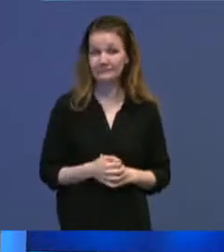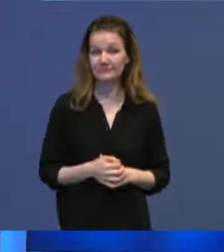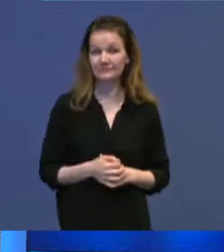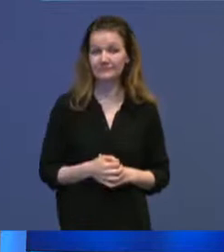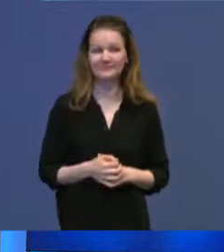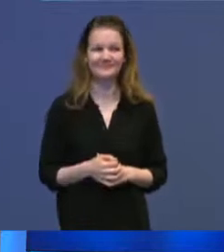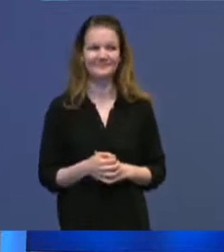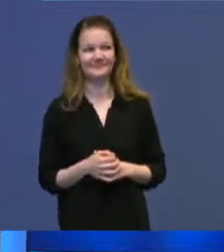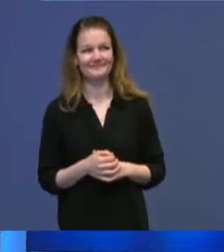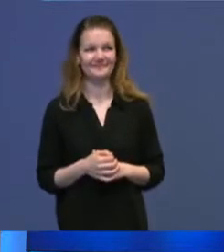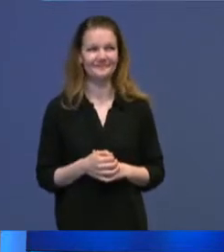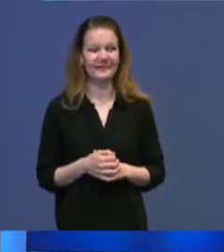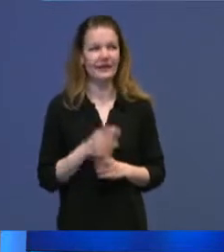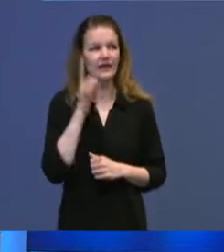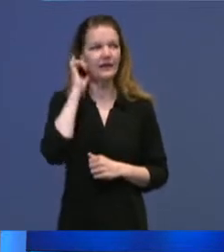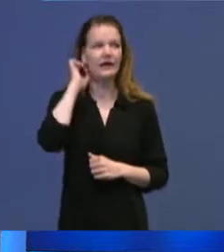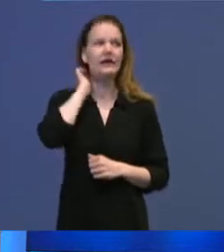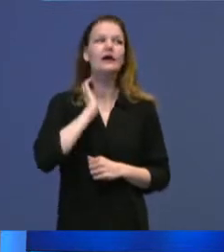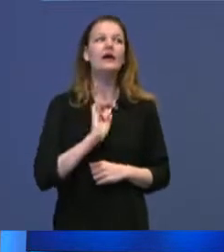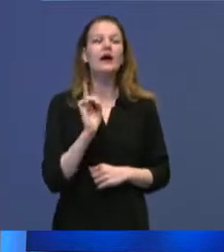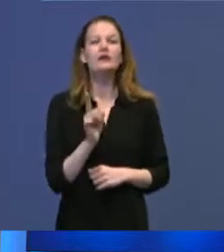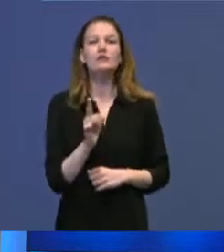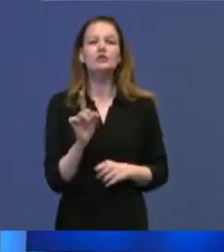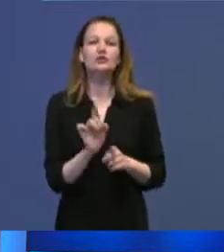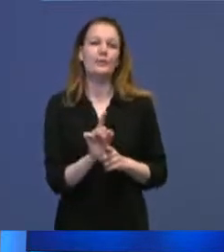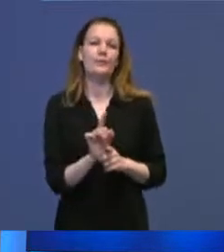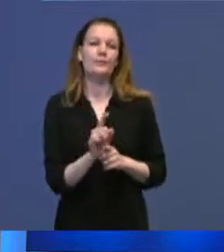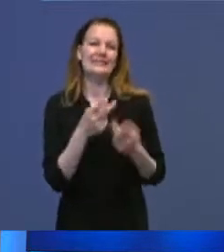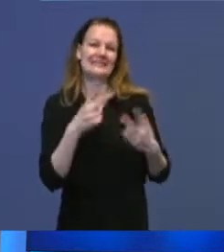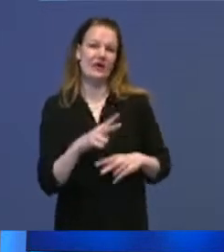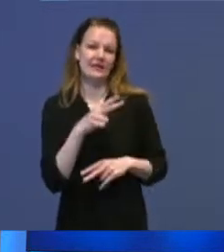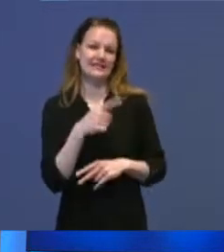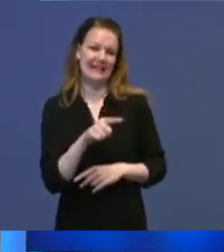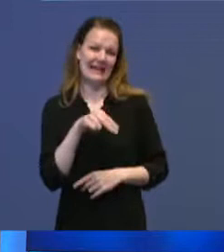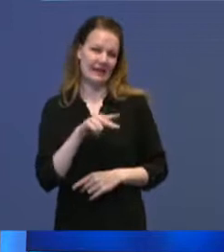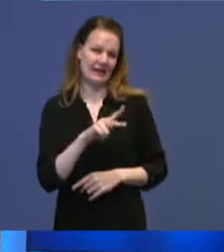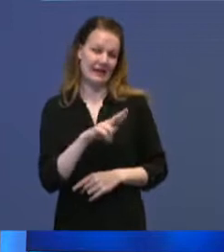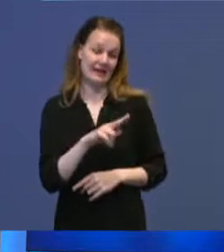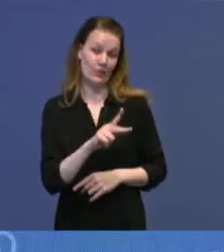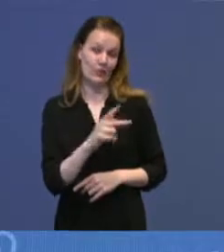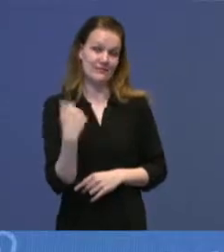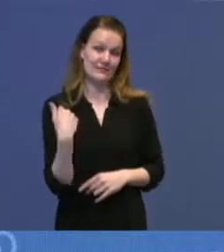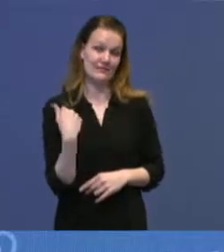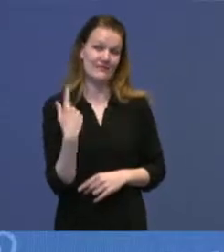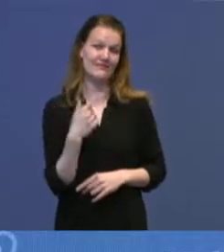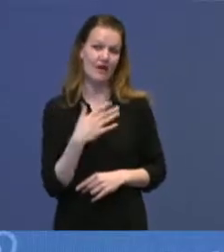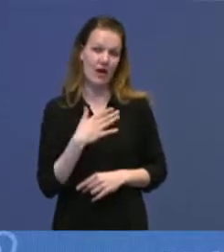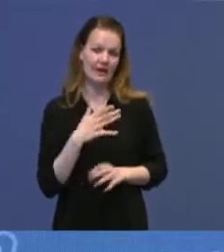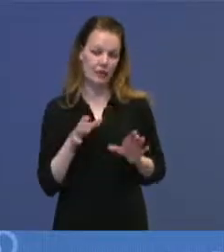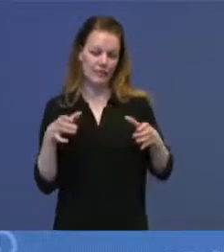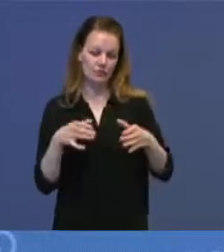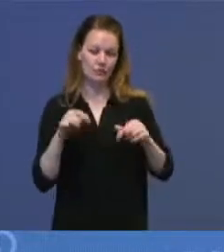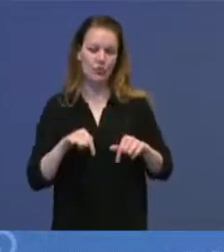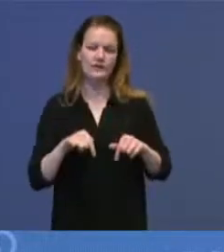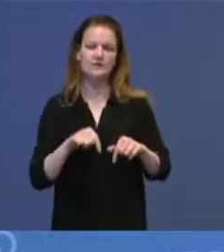Vi skal, som jeg sa i mitt svar til NRK, så har vi nå oppnevnt en forsvarskommisjon som skal se på den